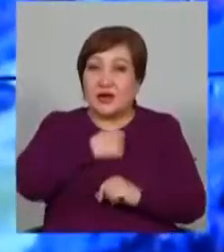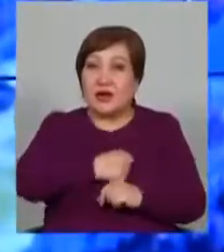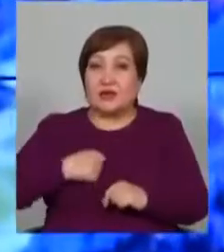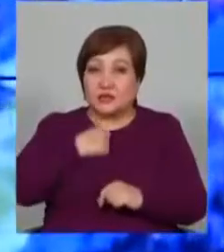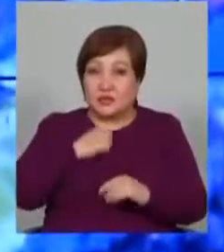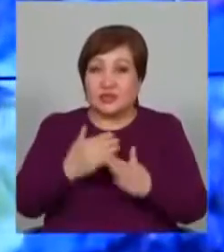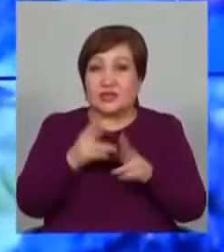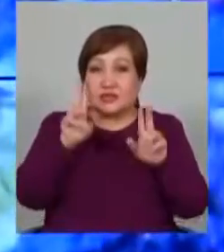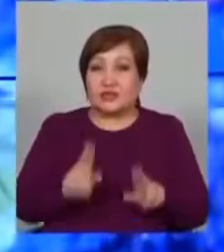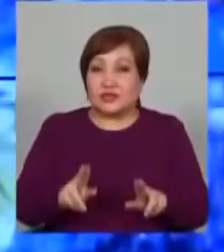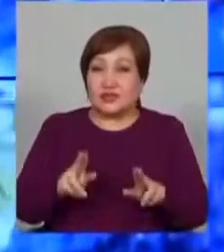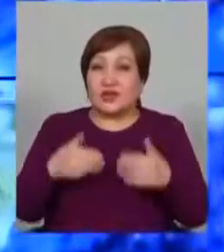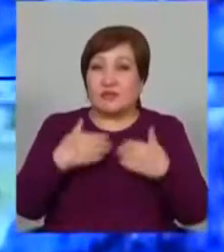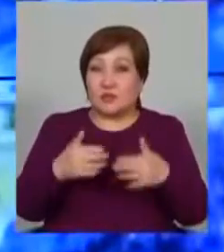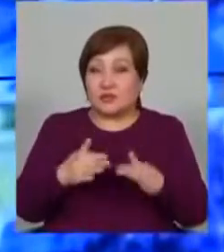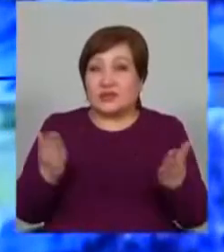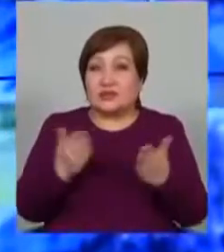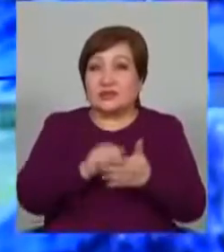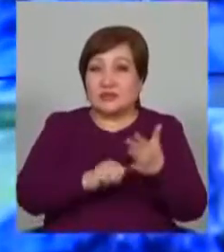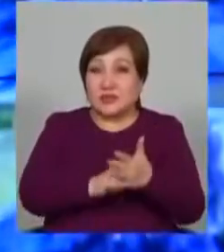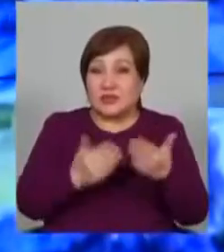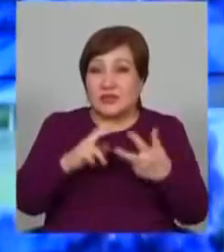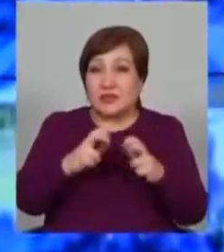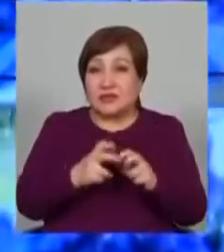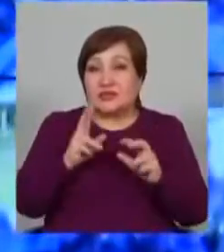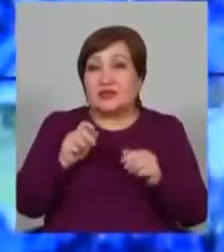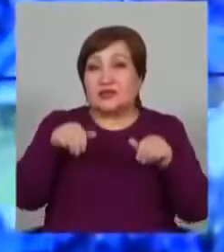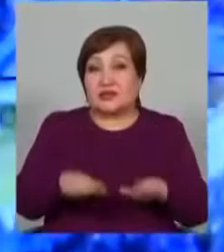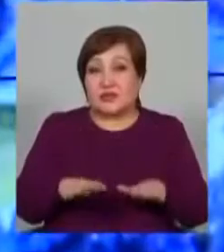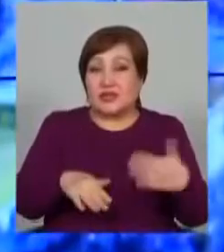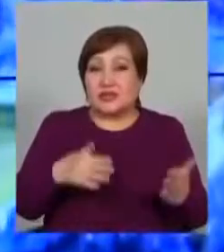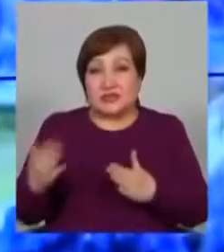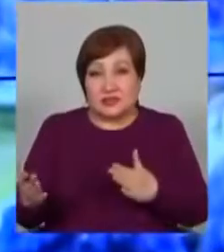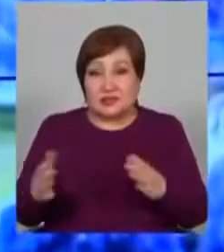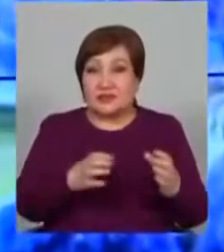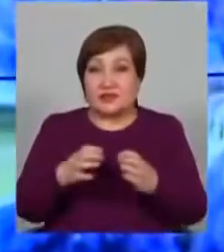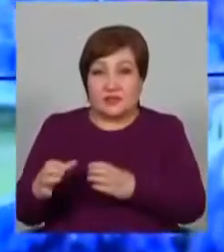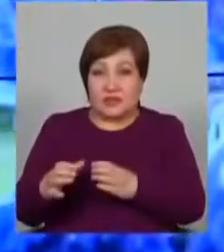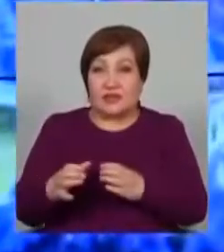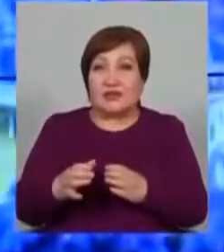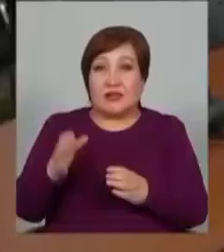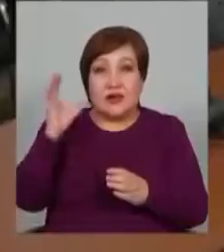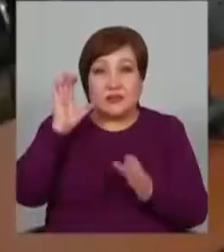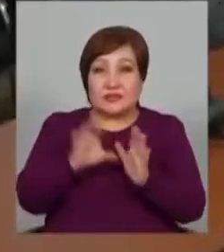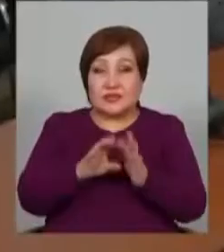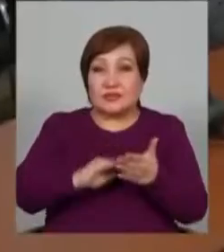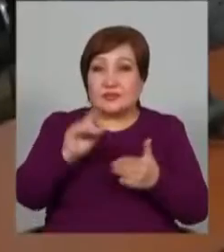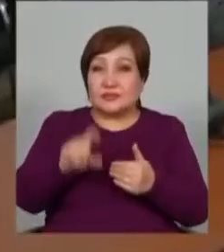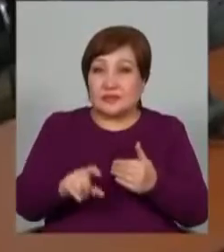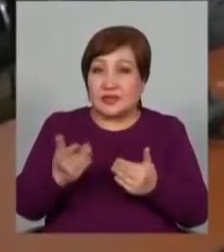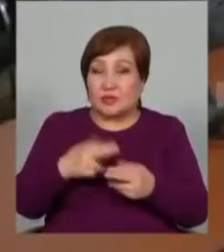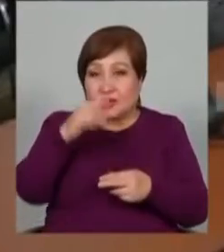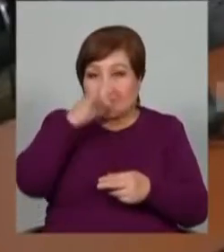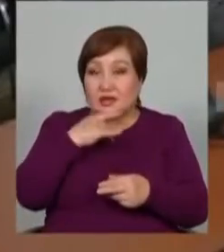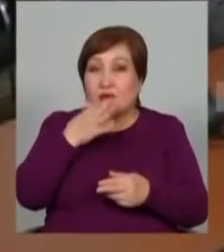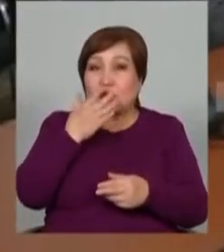ереженің шығуына не себеп, енді мәселе қалай шешіледі? Екі жақты тарапты тілшіміз Ұлағат Арғын тыңдап келді. Бұл қазақ ұлттық